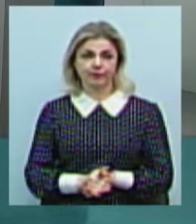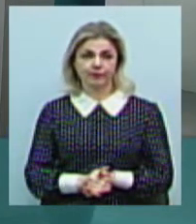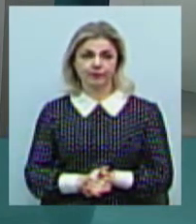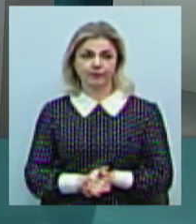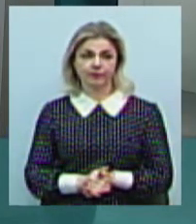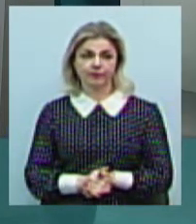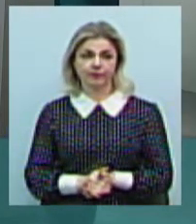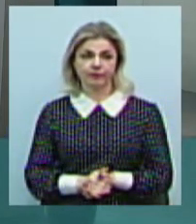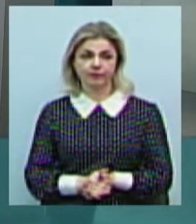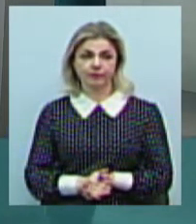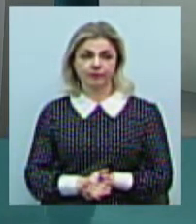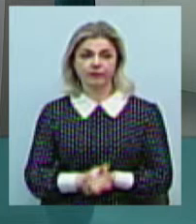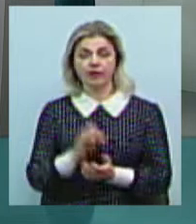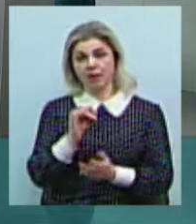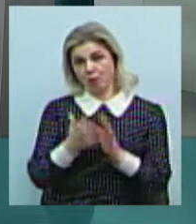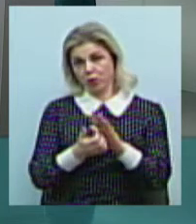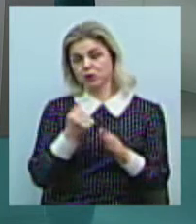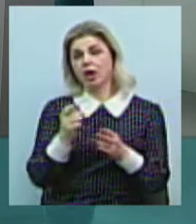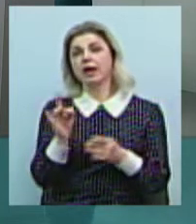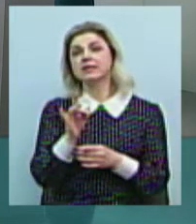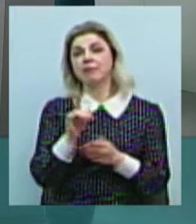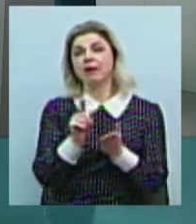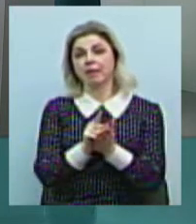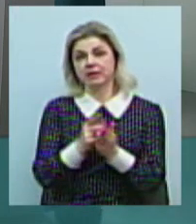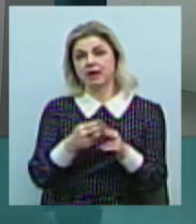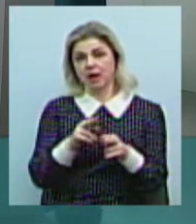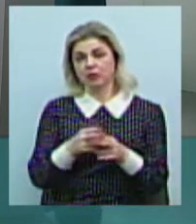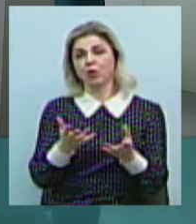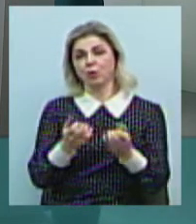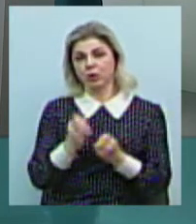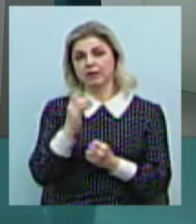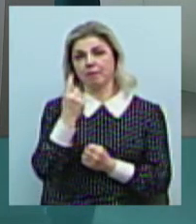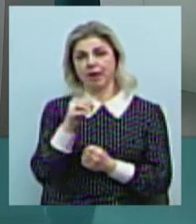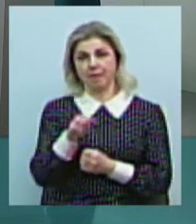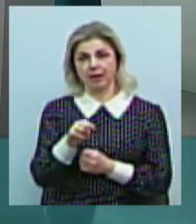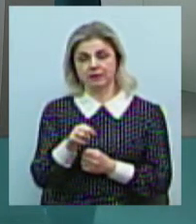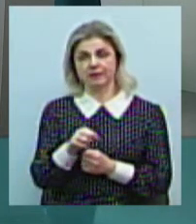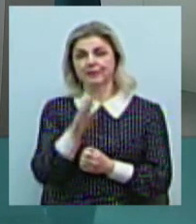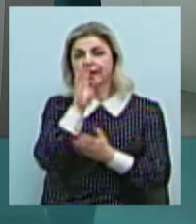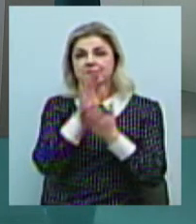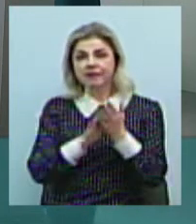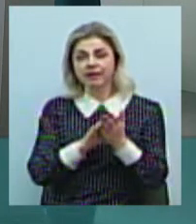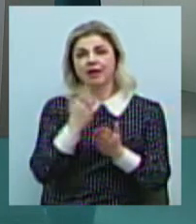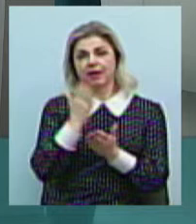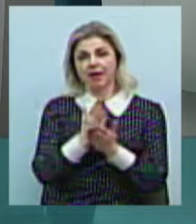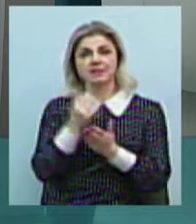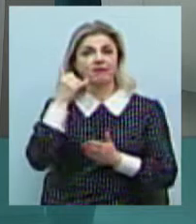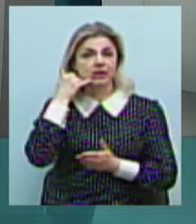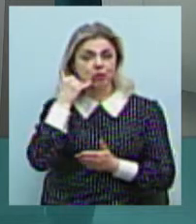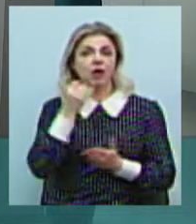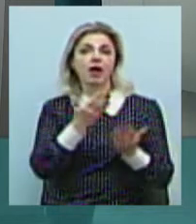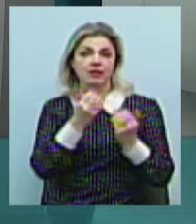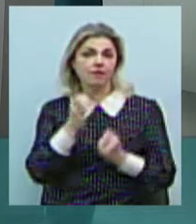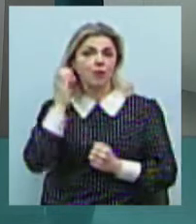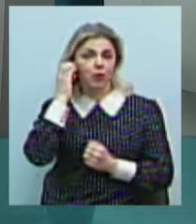чином отримуємо розмір пенсії новий, який він отримує з 1 березня. Зрозуміло. Я перепрошую, але у нас є дзвінок. Давайте послухаємо. Добрий